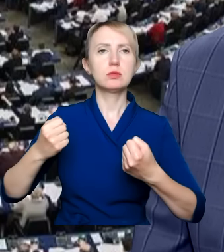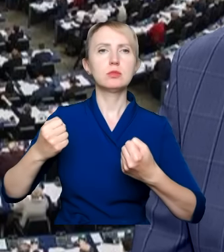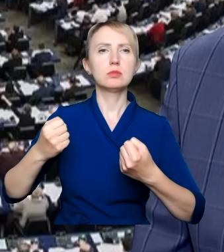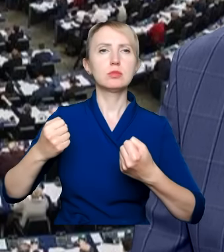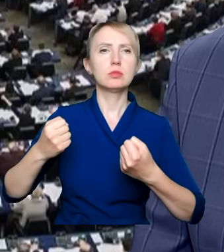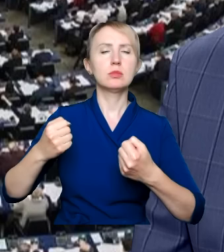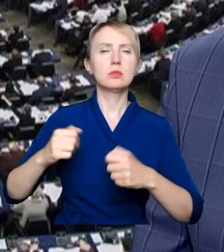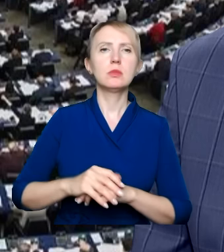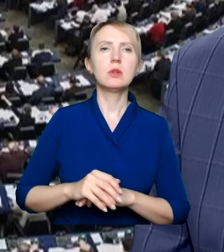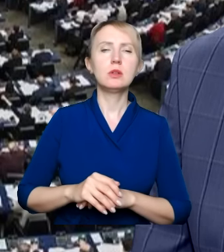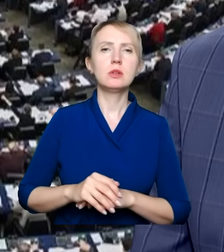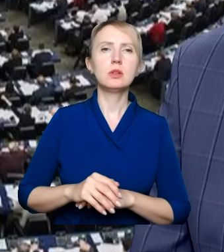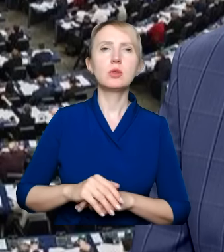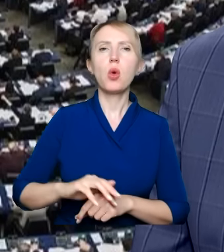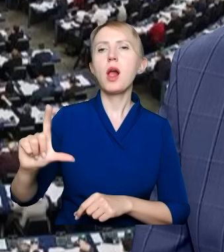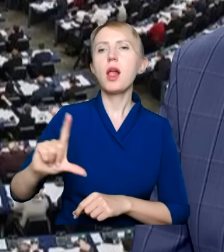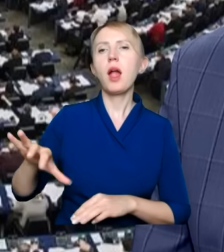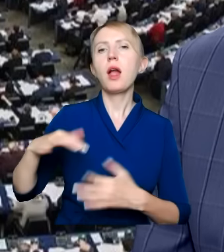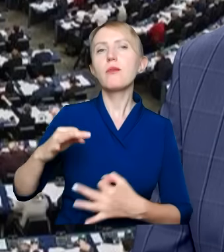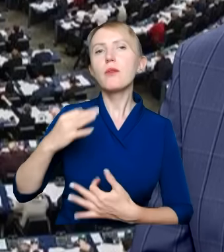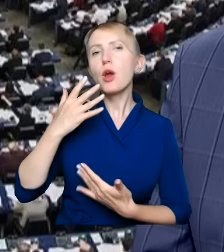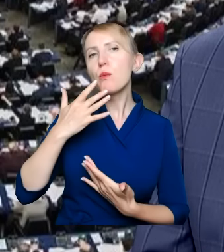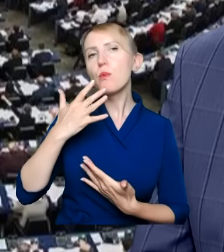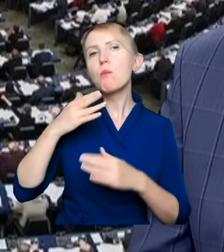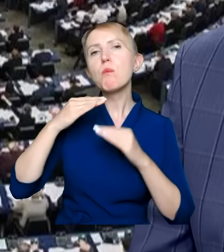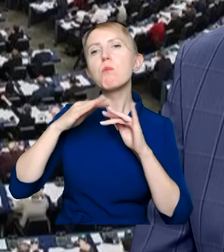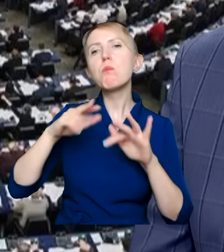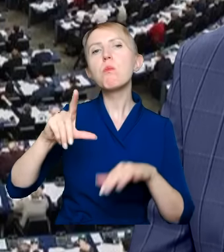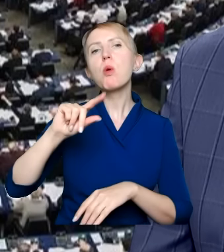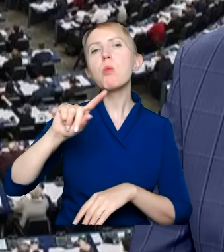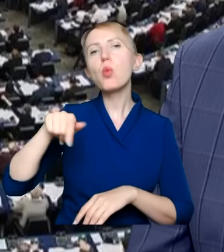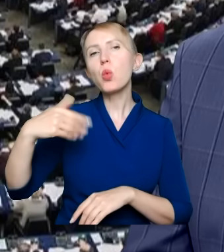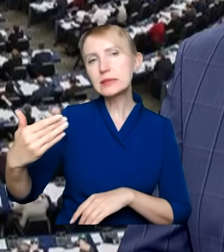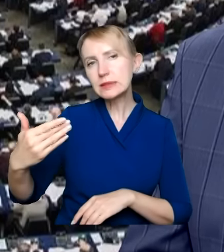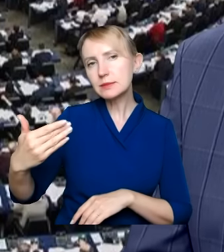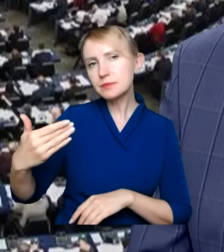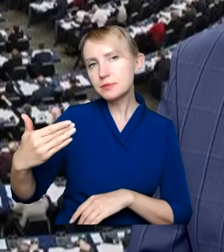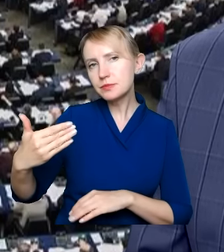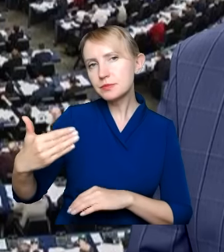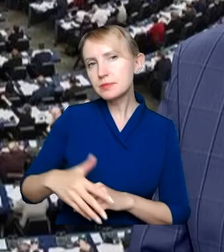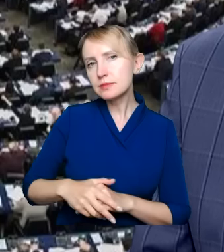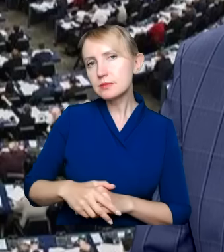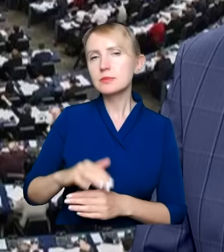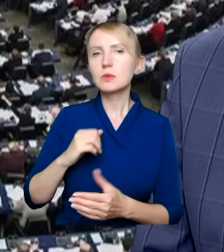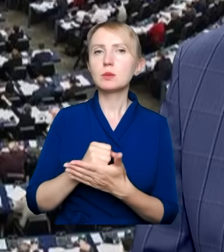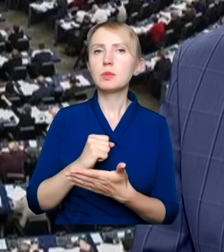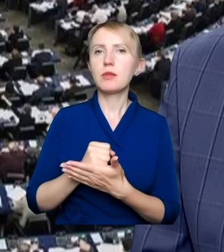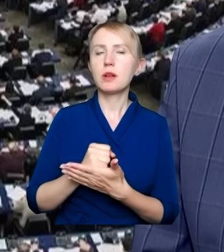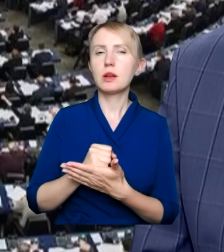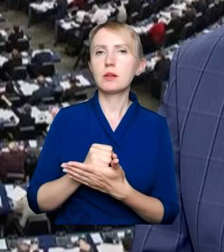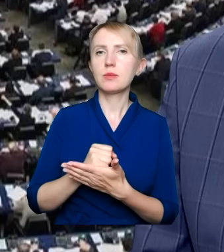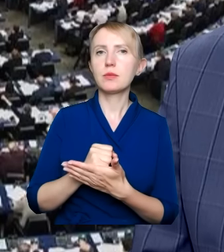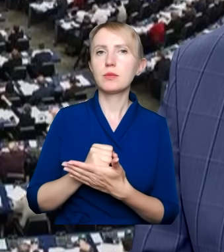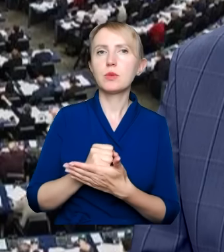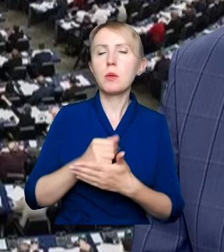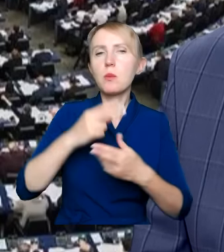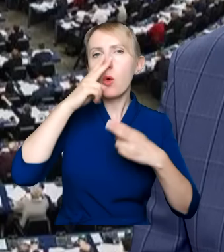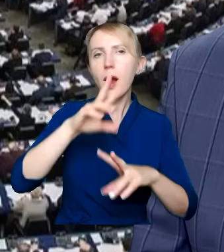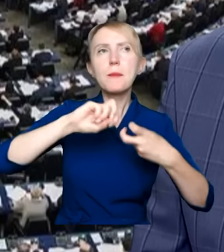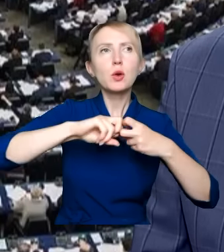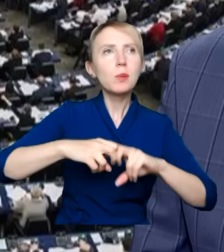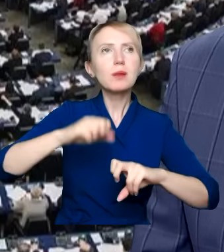stronę lewicowo liberalną populizmem to jest właśnie kwestia odciskania się konkretnych problemów na codziennym